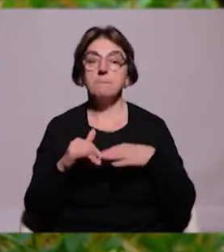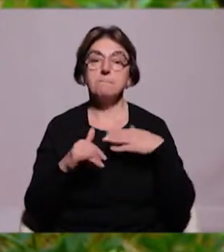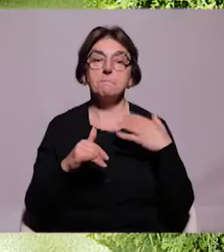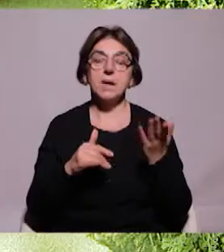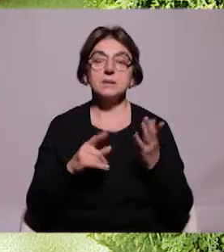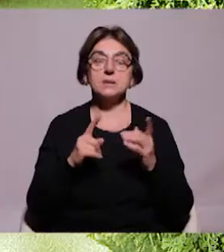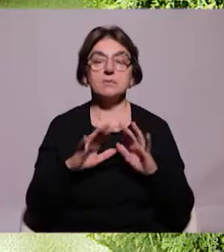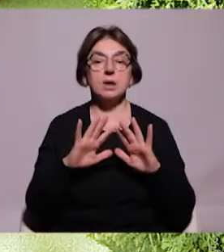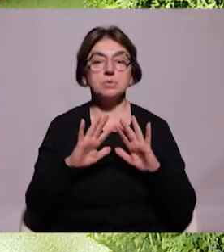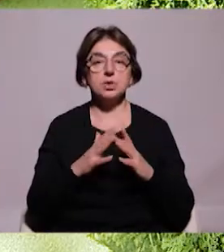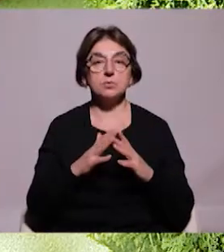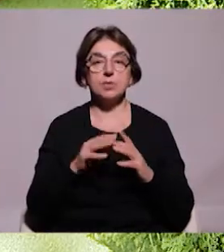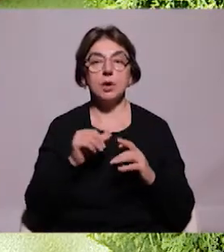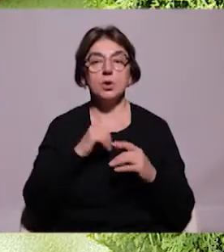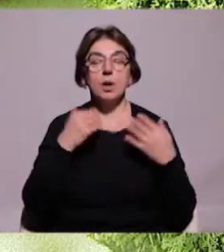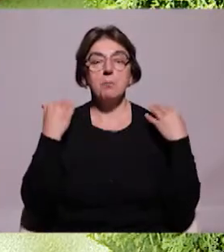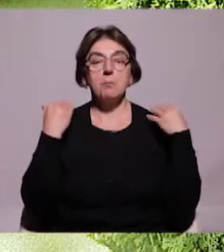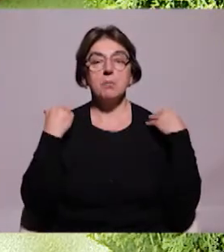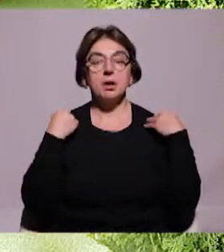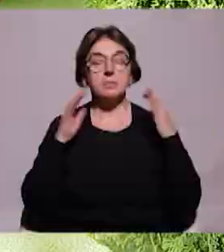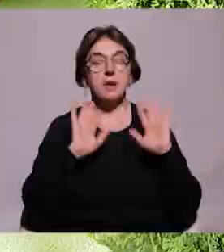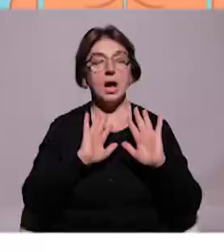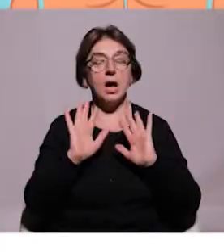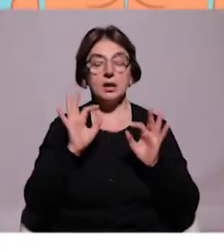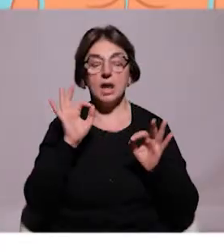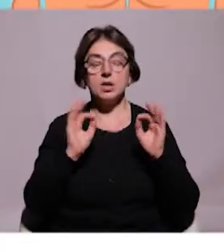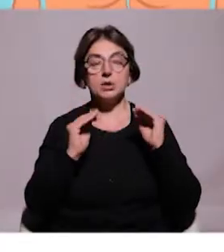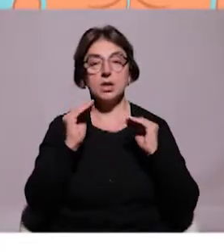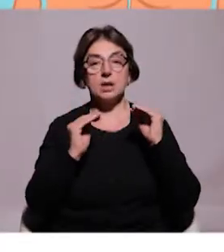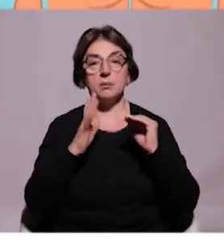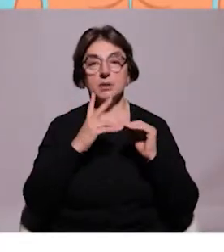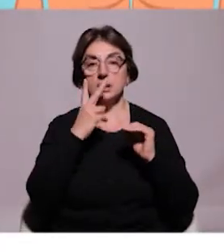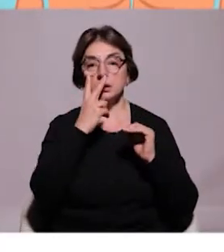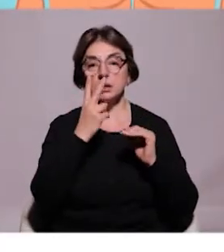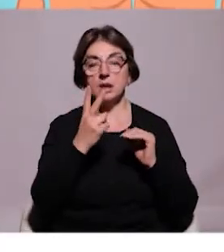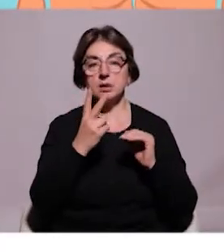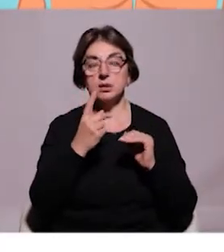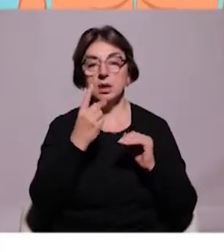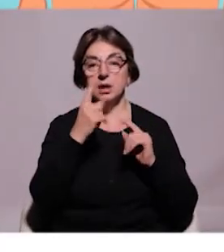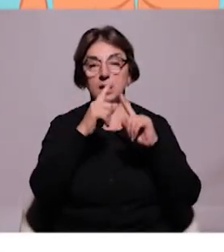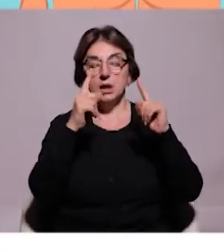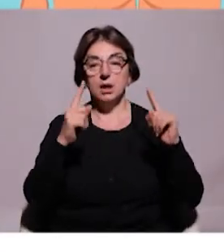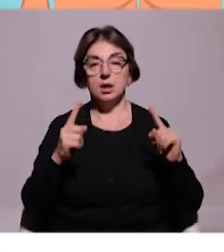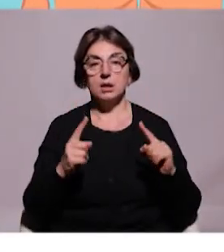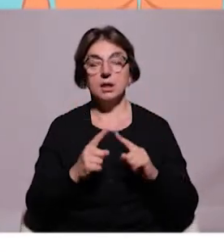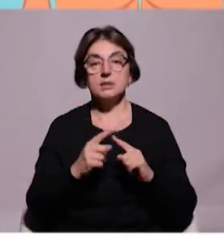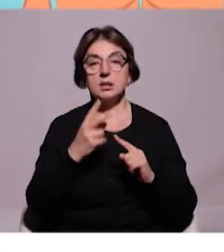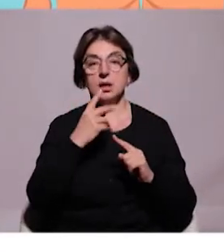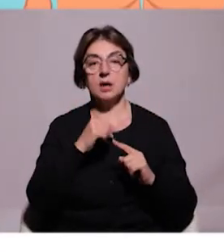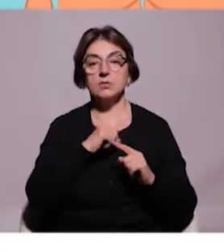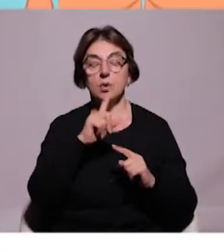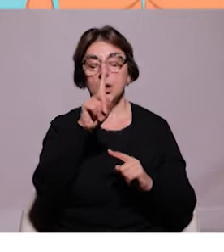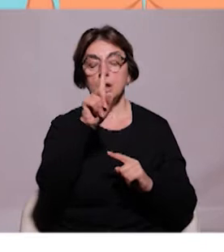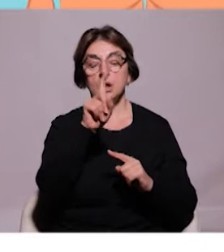ამ შემთხვევაში მხრები არათანაბრადაა. თუ შეხედავთ ახლა ეკრანზე, დაინახავთ, რომ